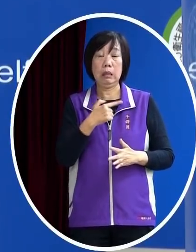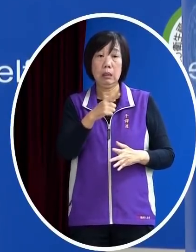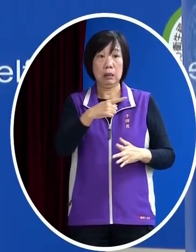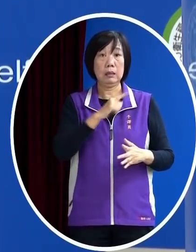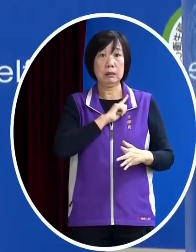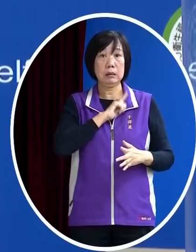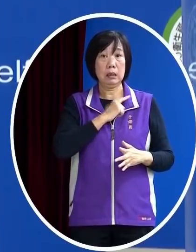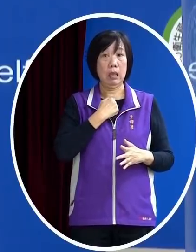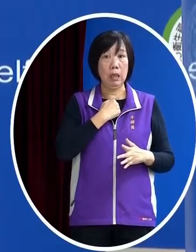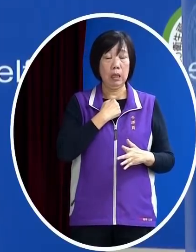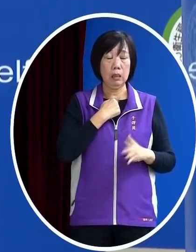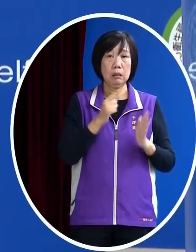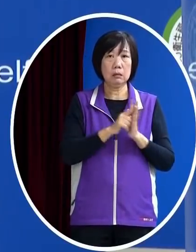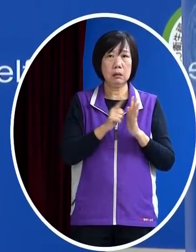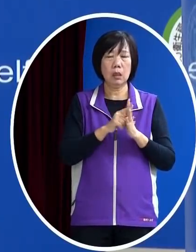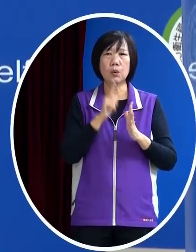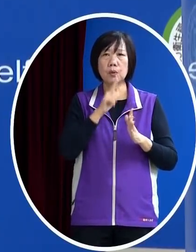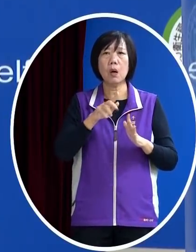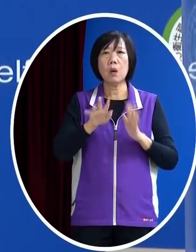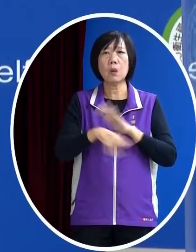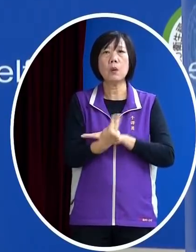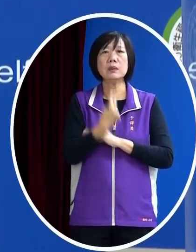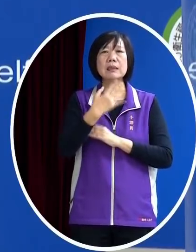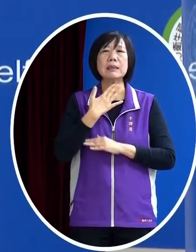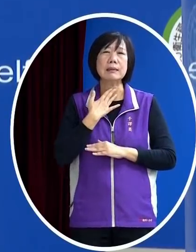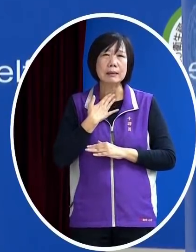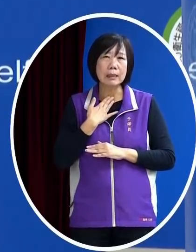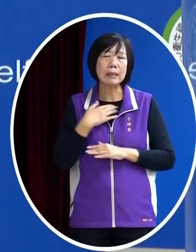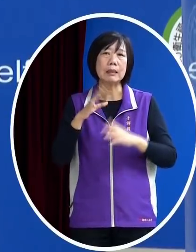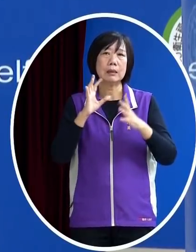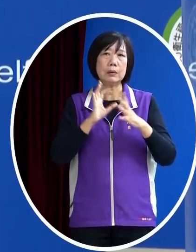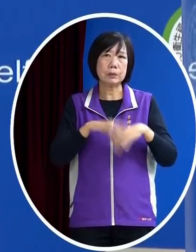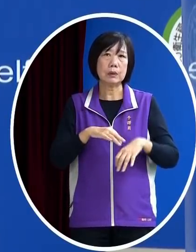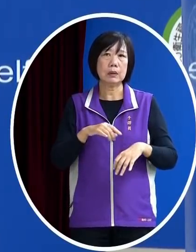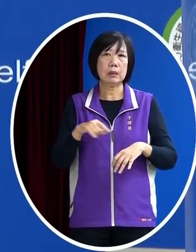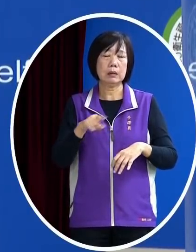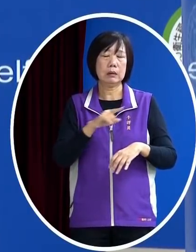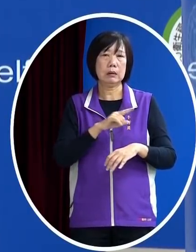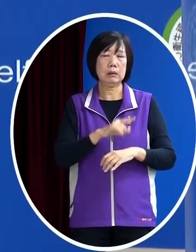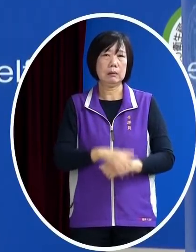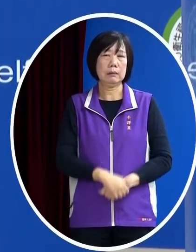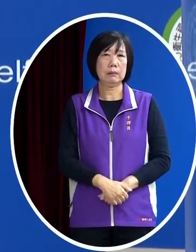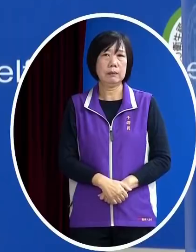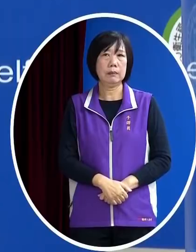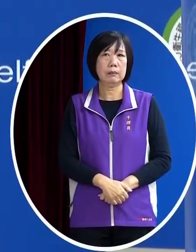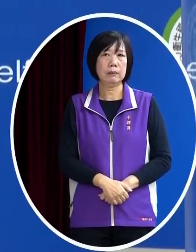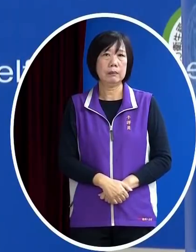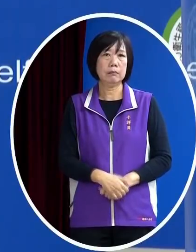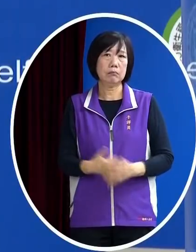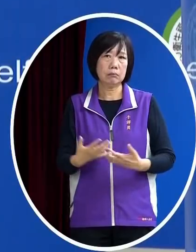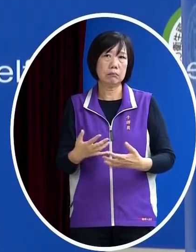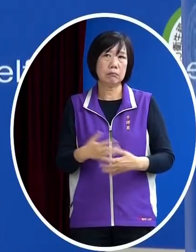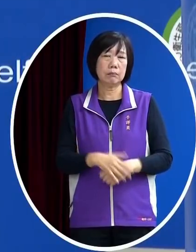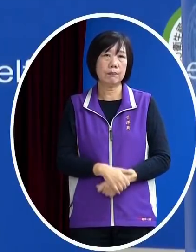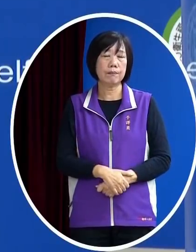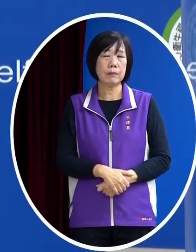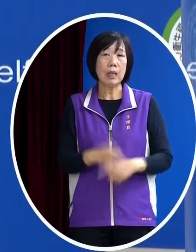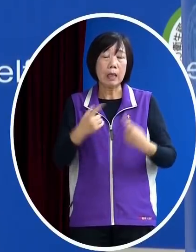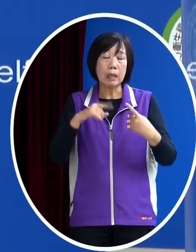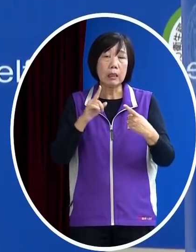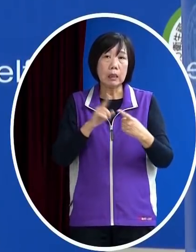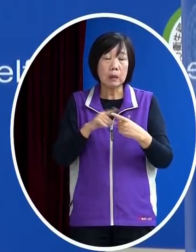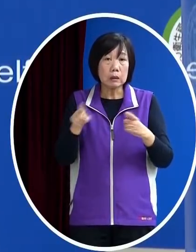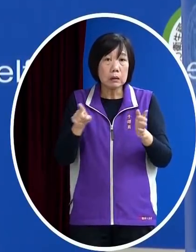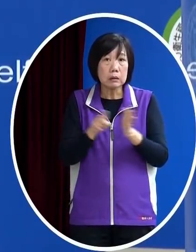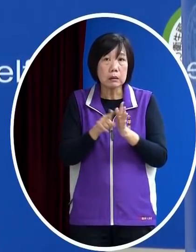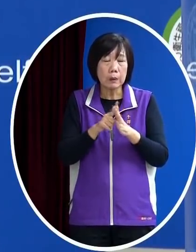他就觉得这因为是空气很干，好，所以他就在咳，好，那应该跟他那时候